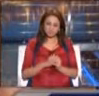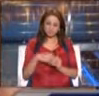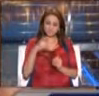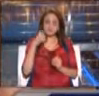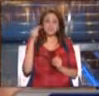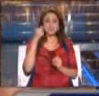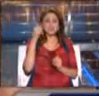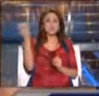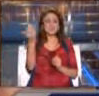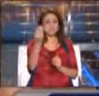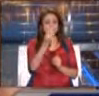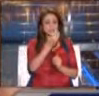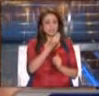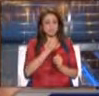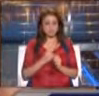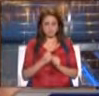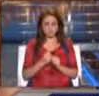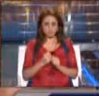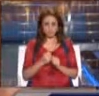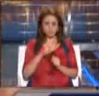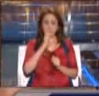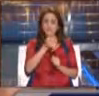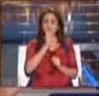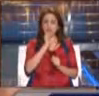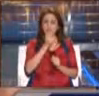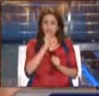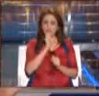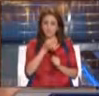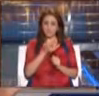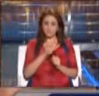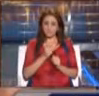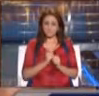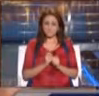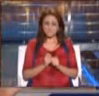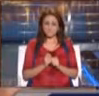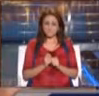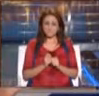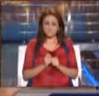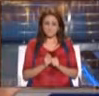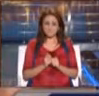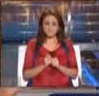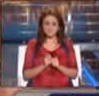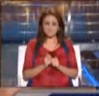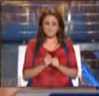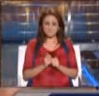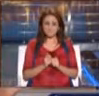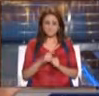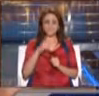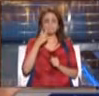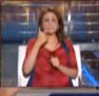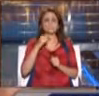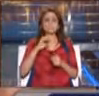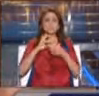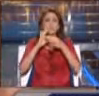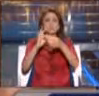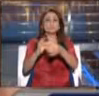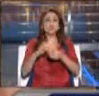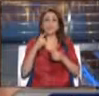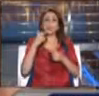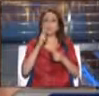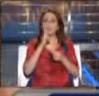ناس كتير جدا جدا بيتعاملوا مع الإعلام انه حاجة بتوصله لشيء معين،